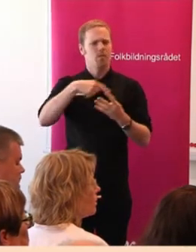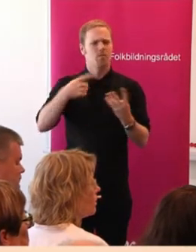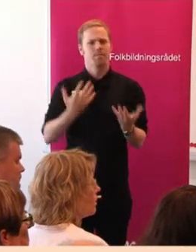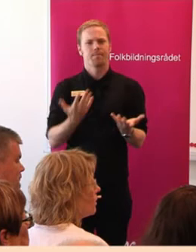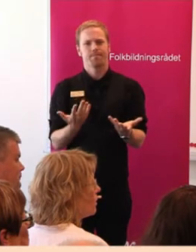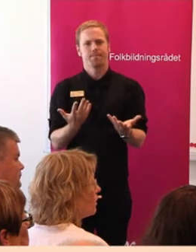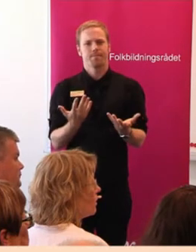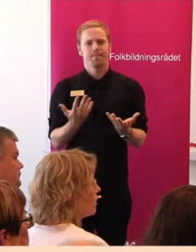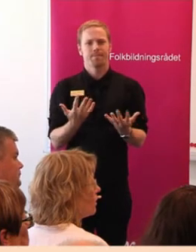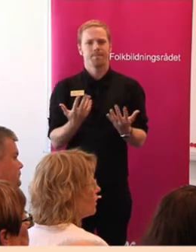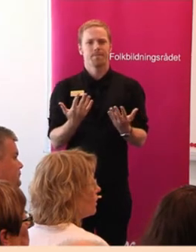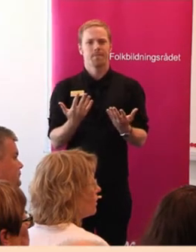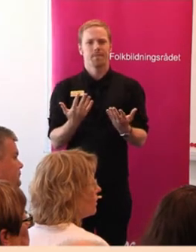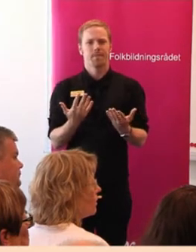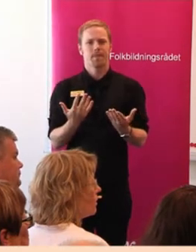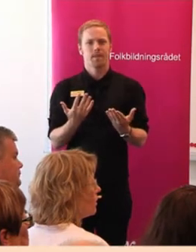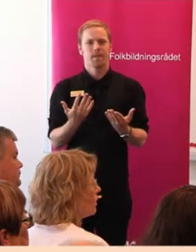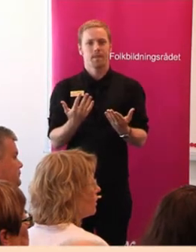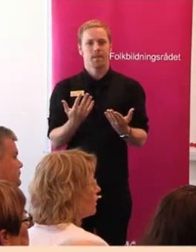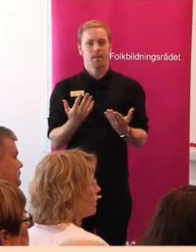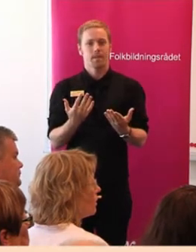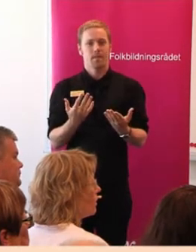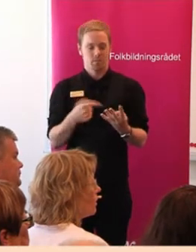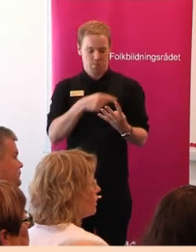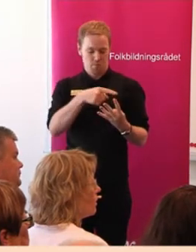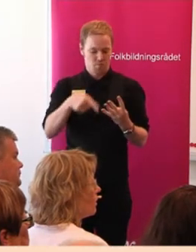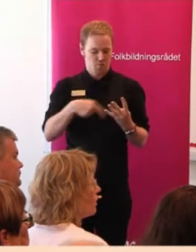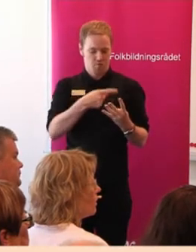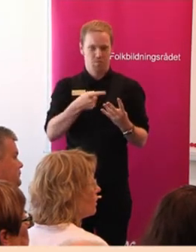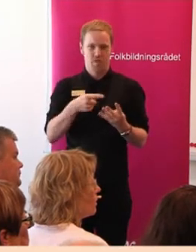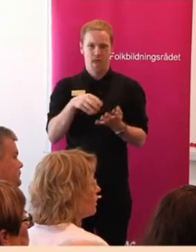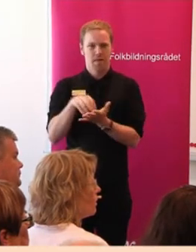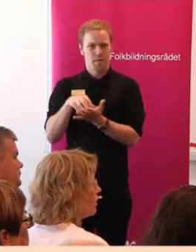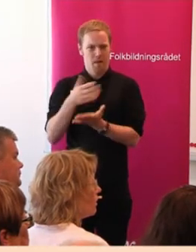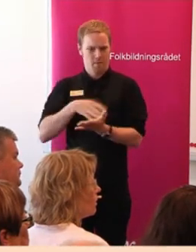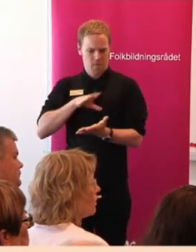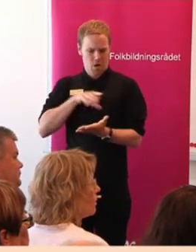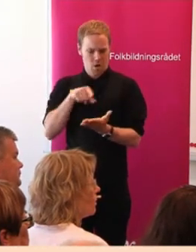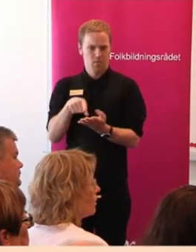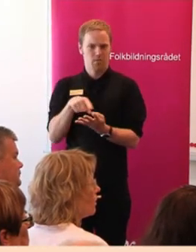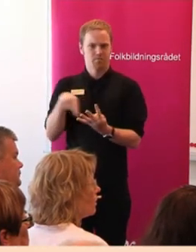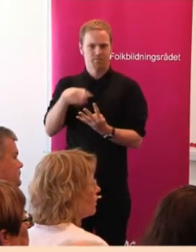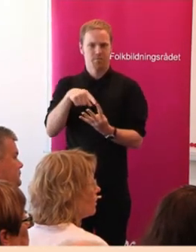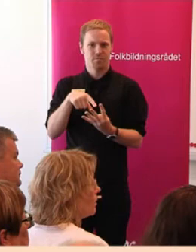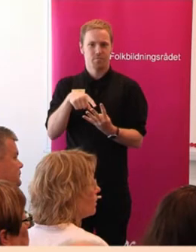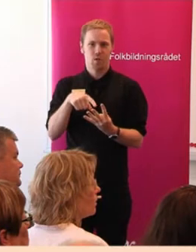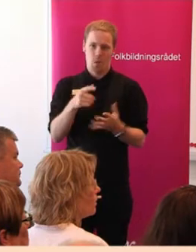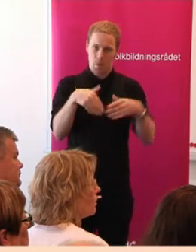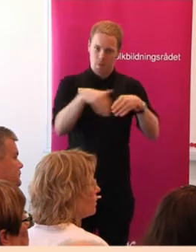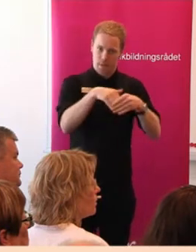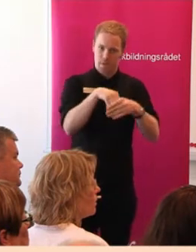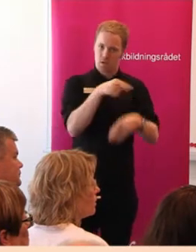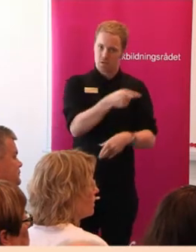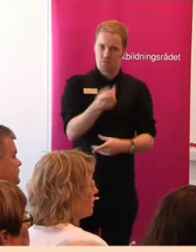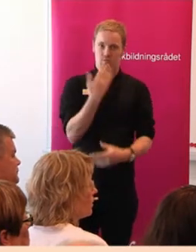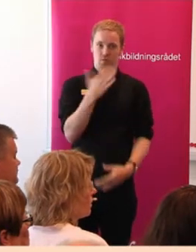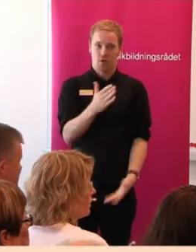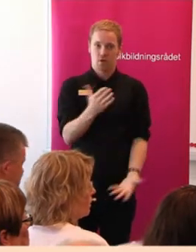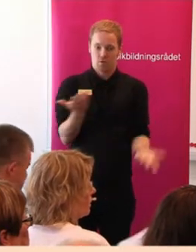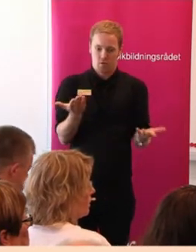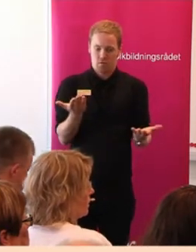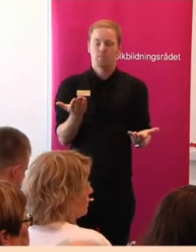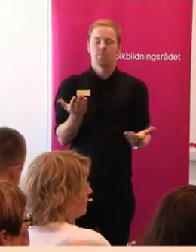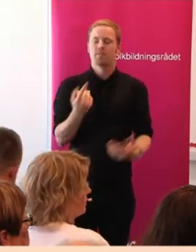det som samhället vill ha, så säger deltagarna, ja, det får vi. Rakt